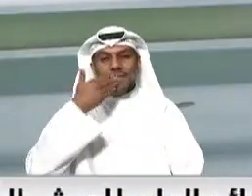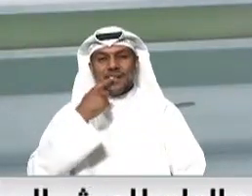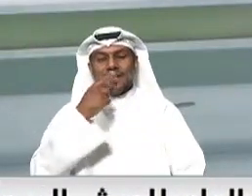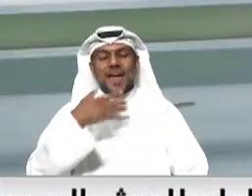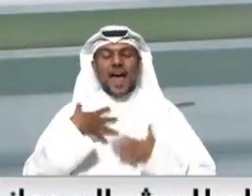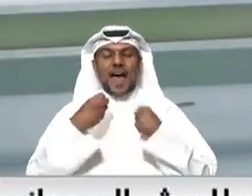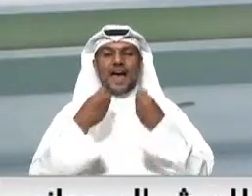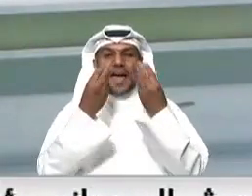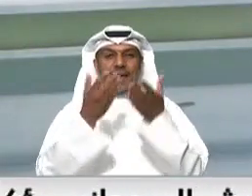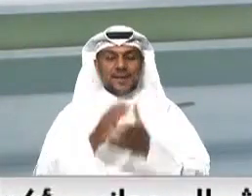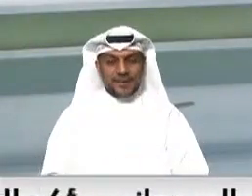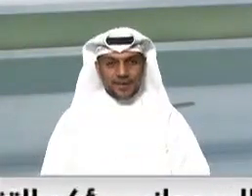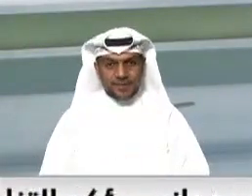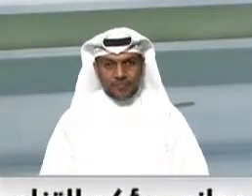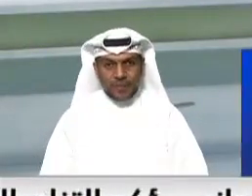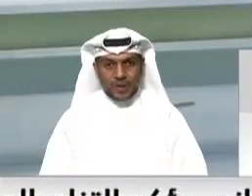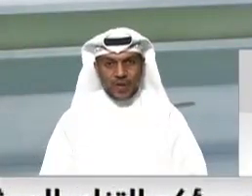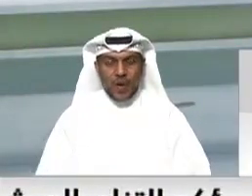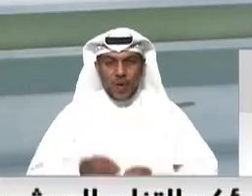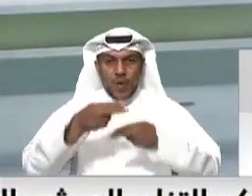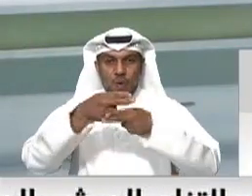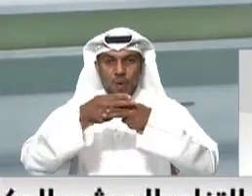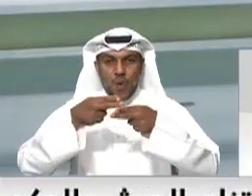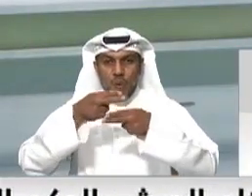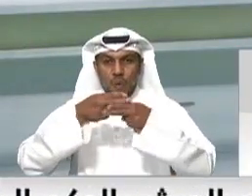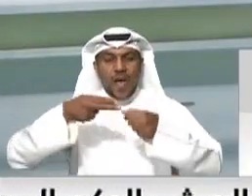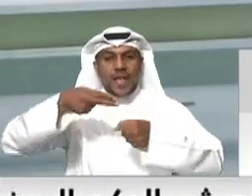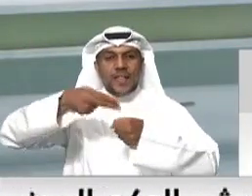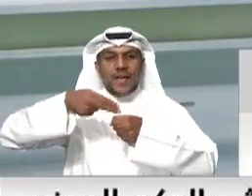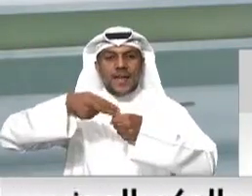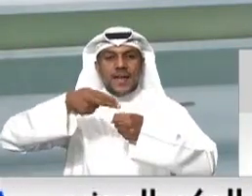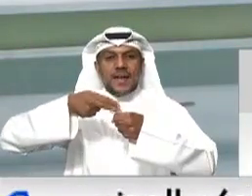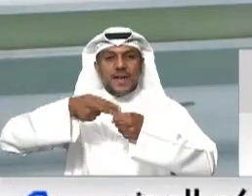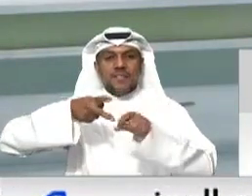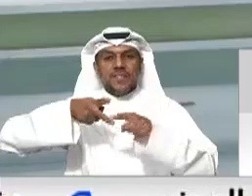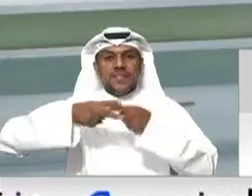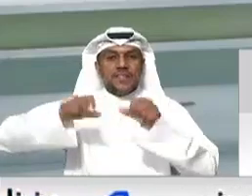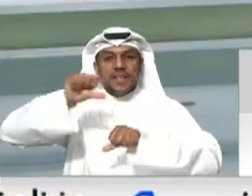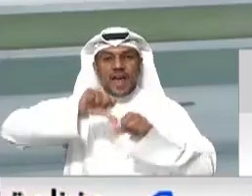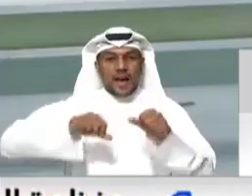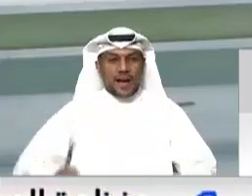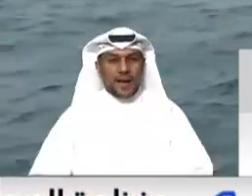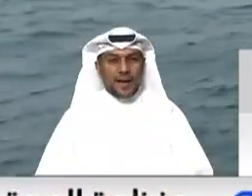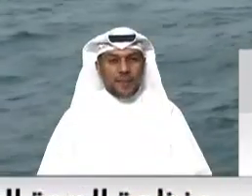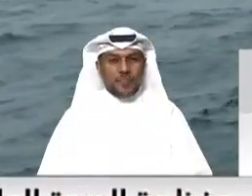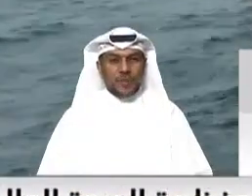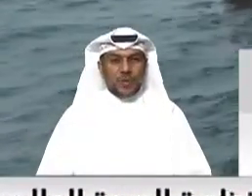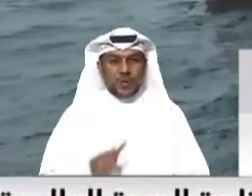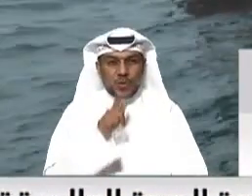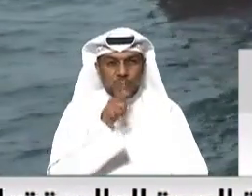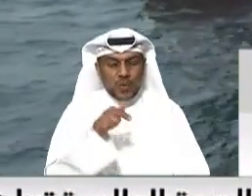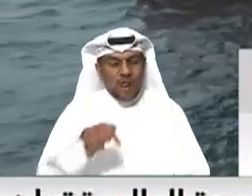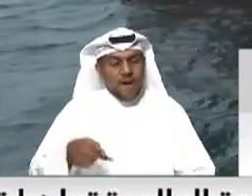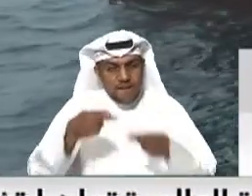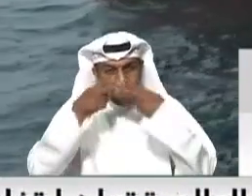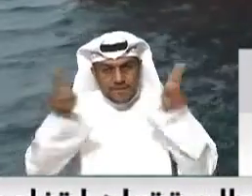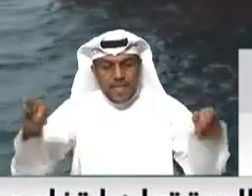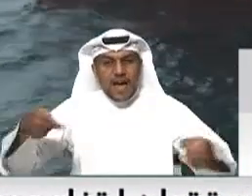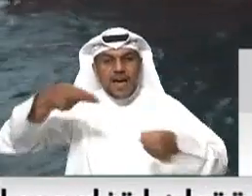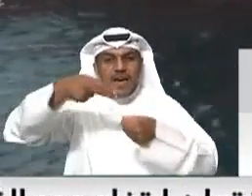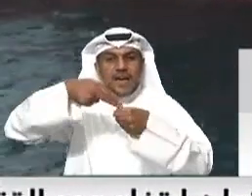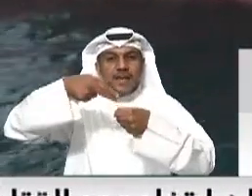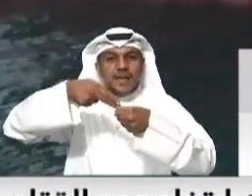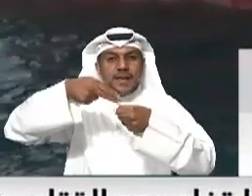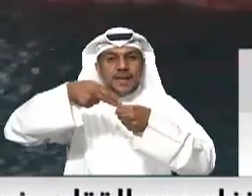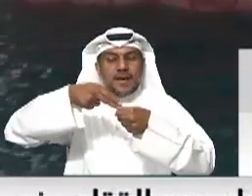كشفت الشركة الكويتية للصناعات البترولية المتكاملة كيبك عن استئناف تشغيل المصفاة